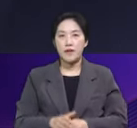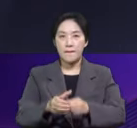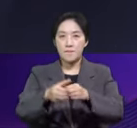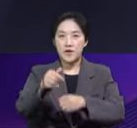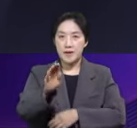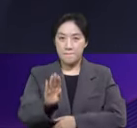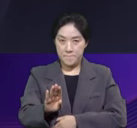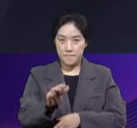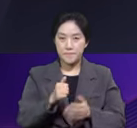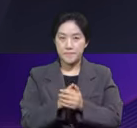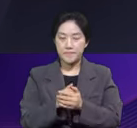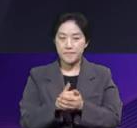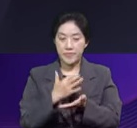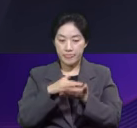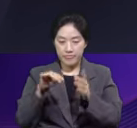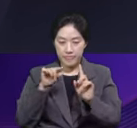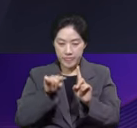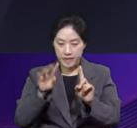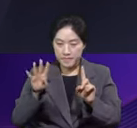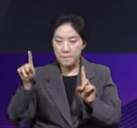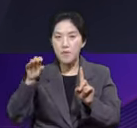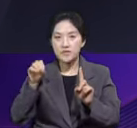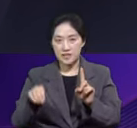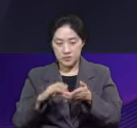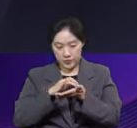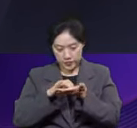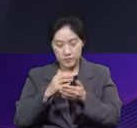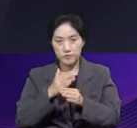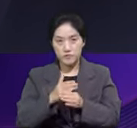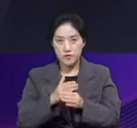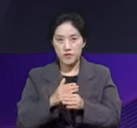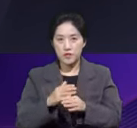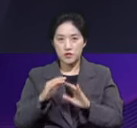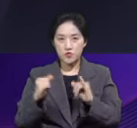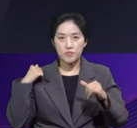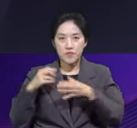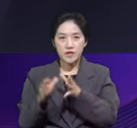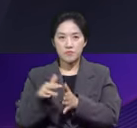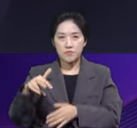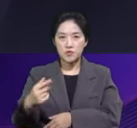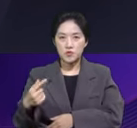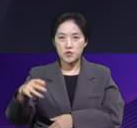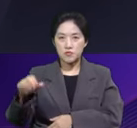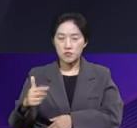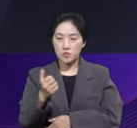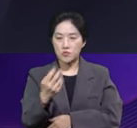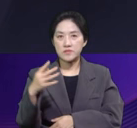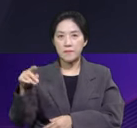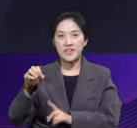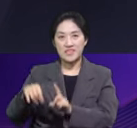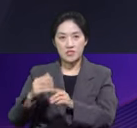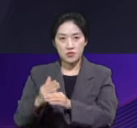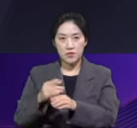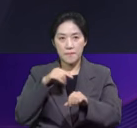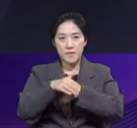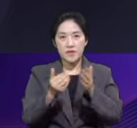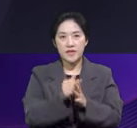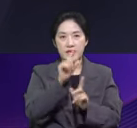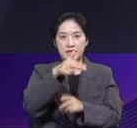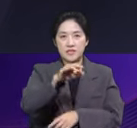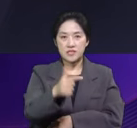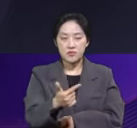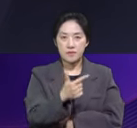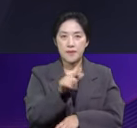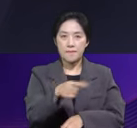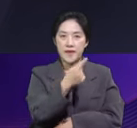서울 마포갑입니다. 개표 1.4% 진행된 상황에서 국민의힘 조정훈 후보가 54%로 현재 1위, 민주당 이재윤